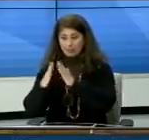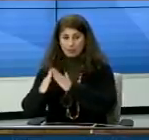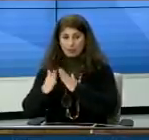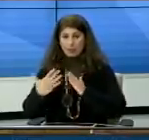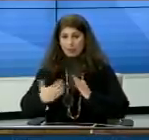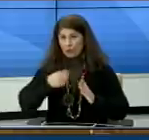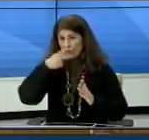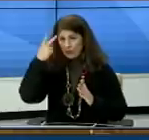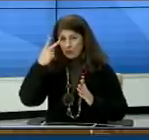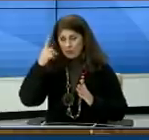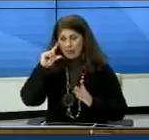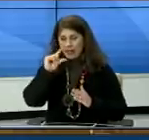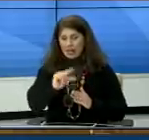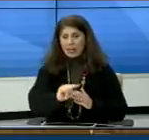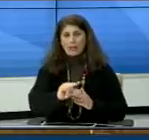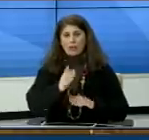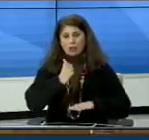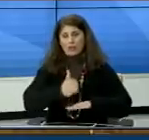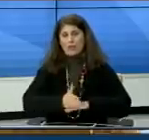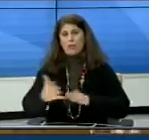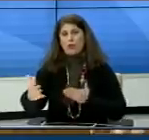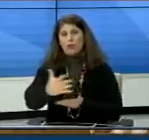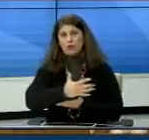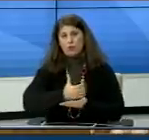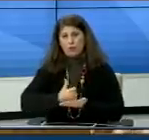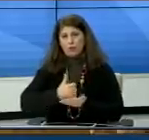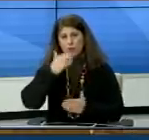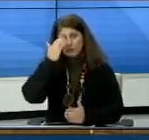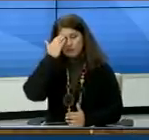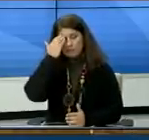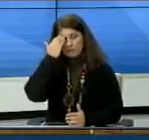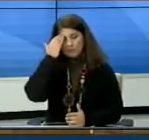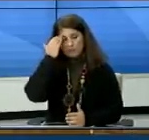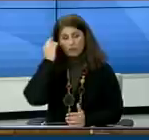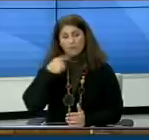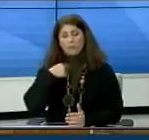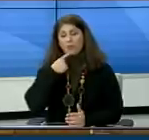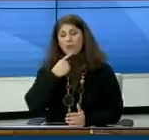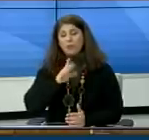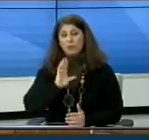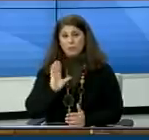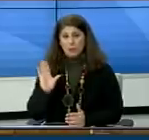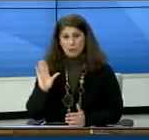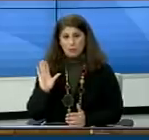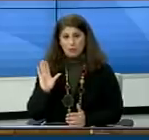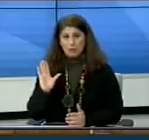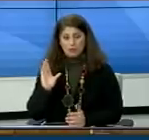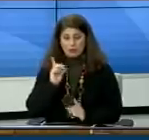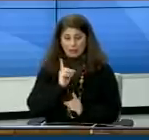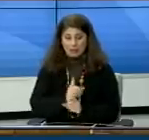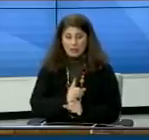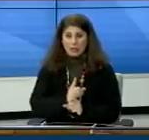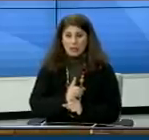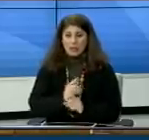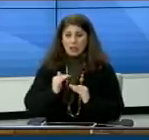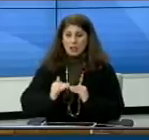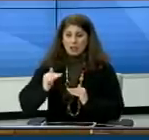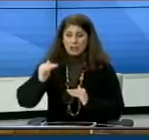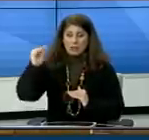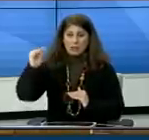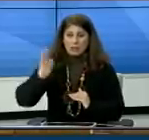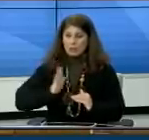δικαιούνται το ελάχιστο εγγυημένο εισόδημα. Και για να μην αναφερθώ στις ειδικές κατηγορίες συμπολιτών